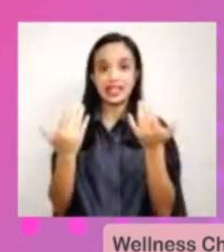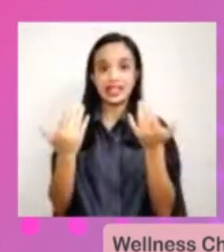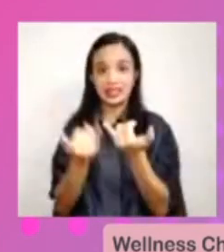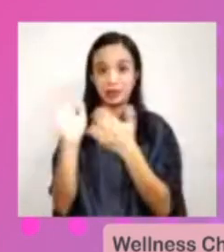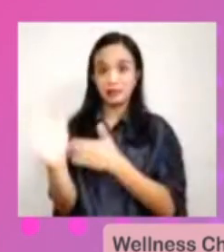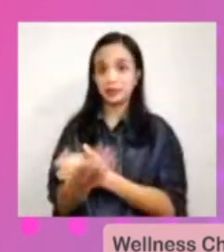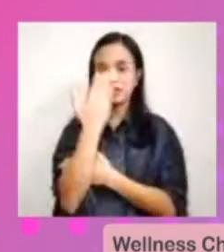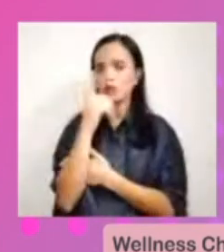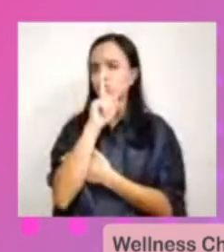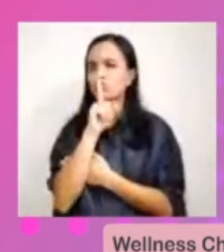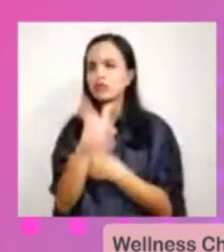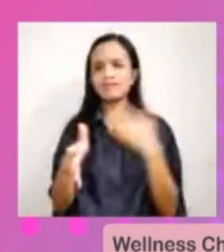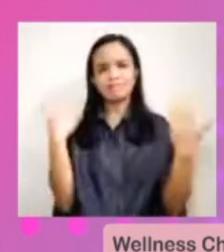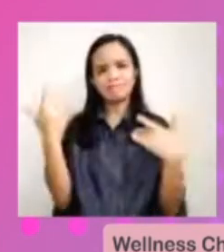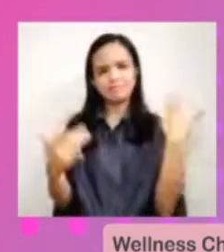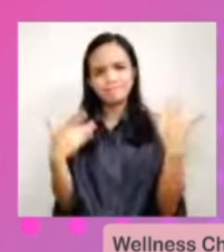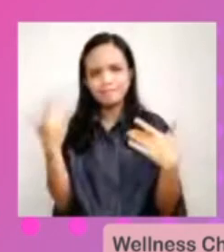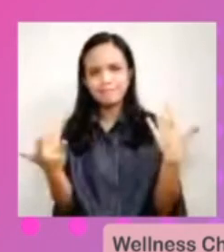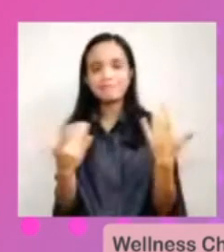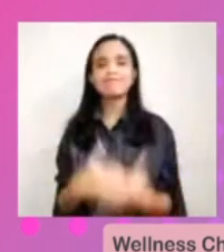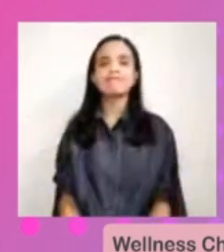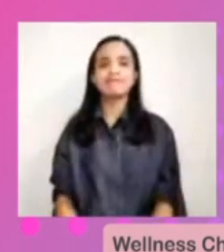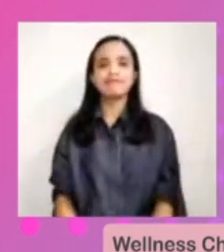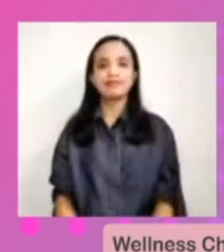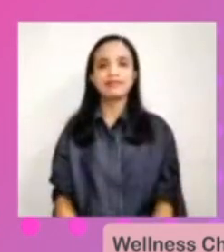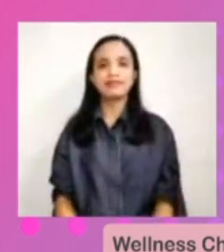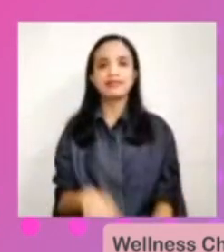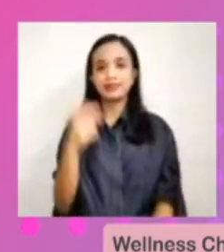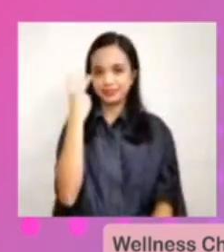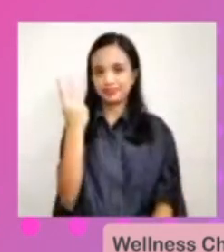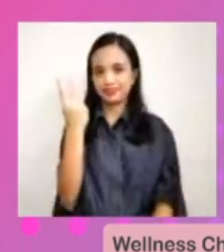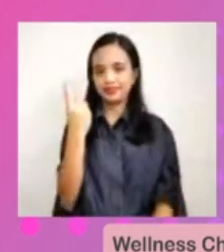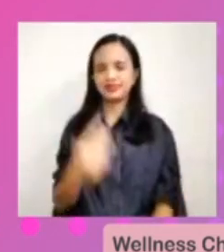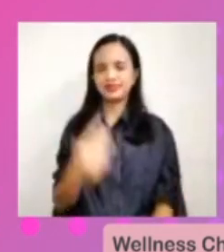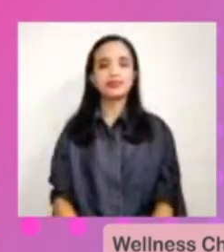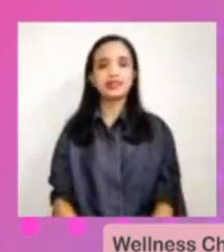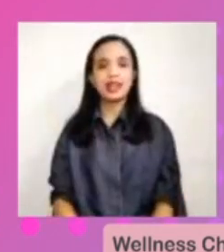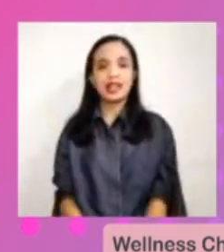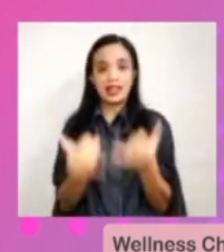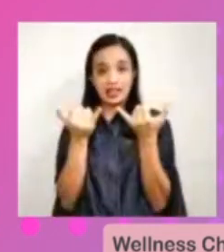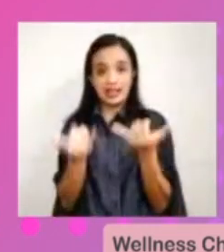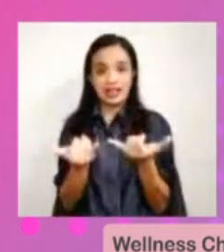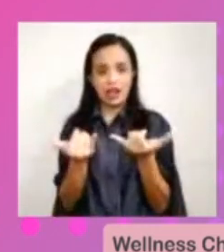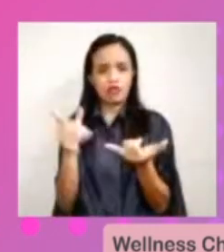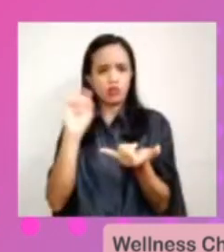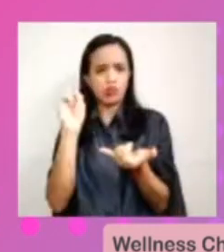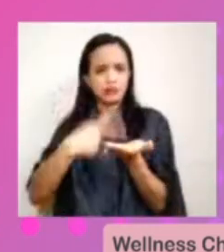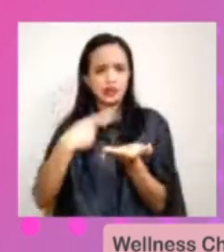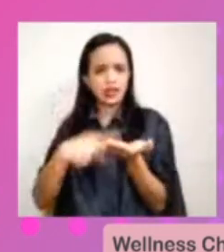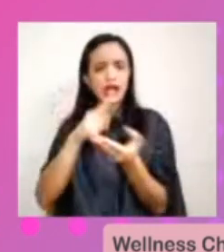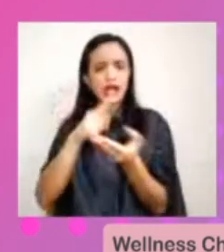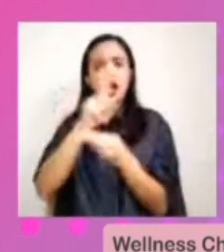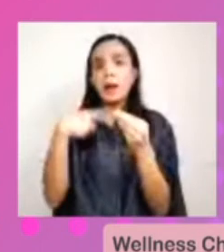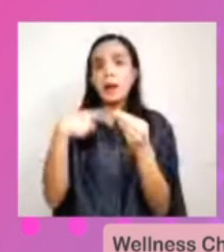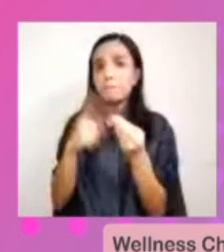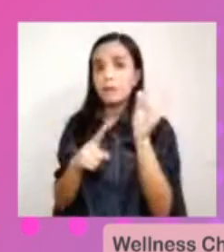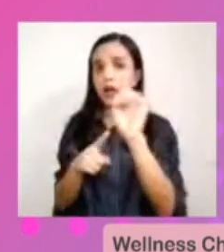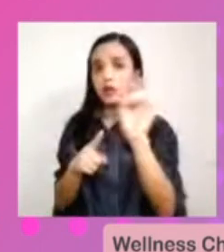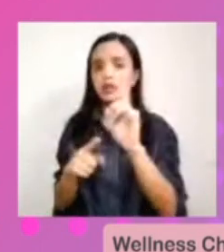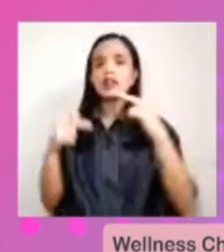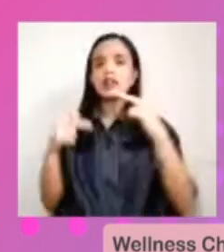page every Friday at 9 a.m. Okay. Sige, ayan. Excited na po ba kayo sa